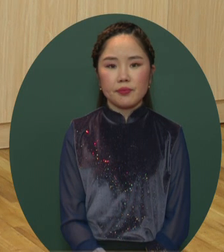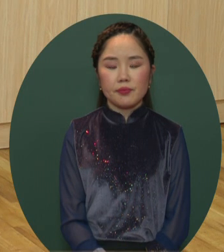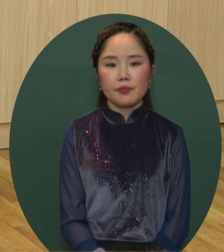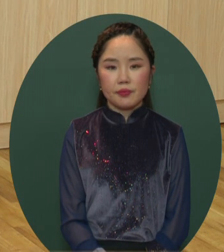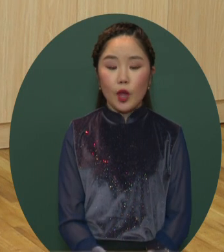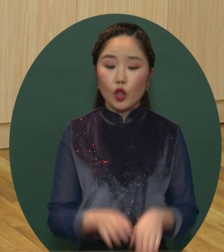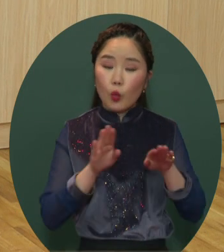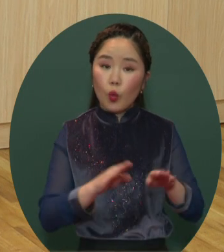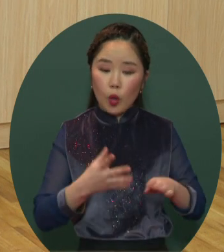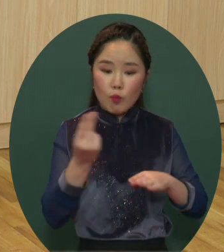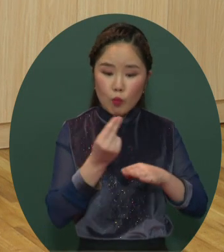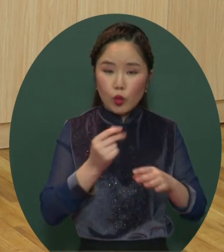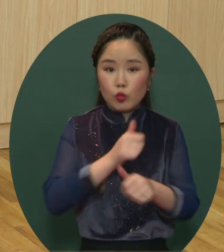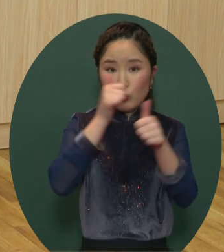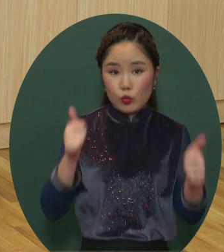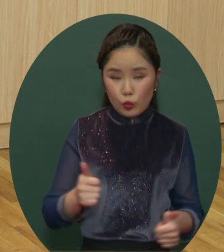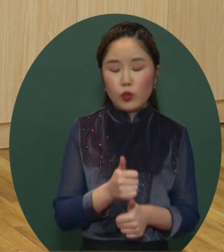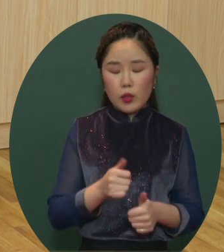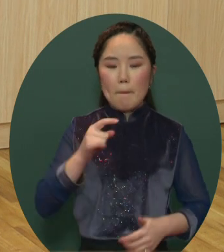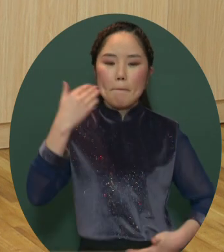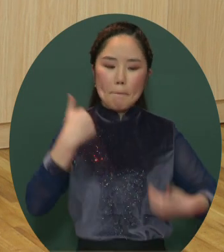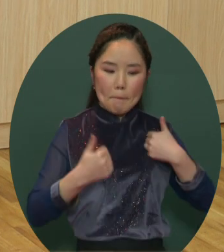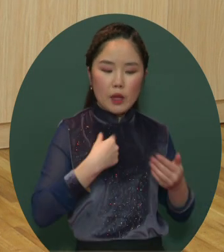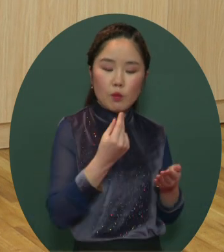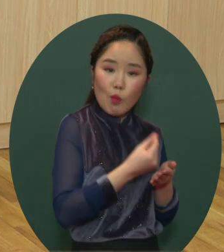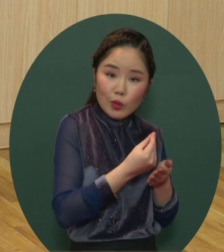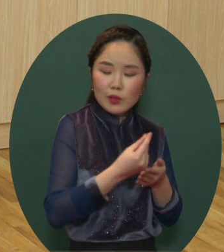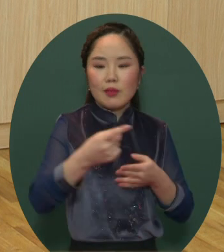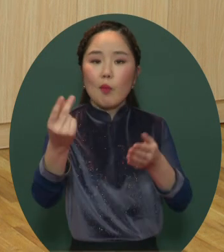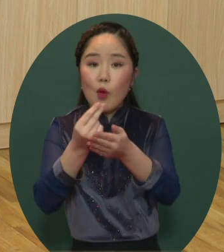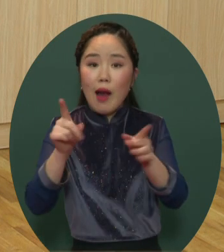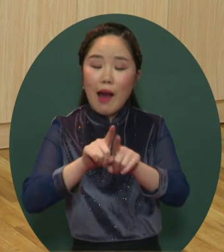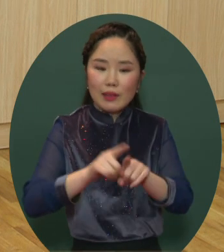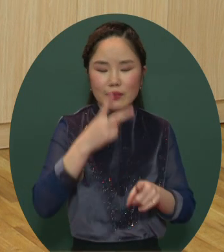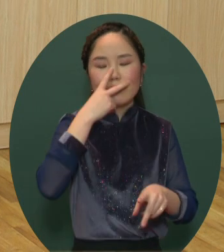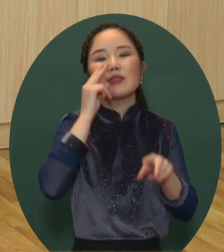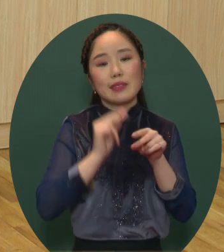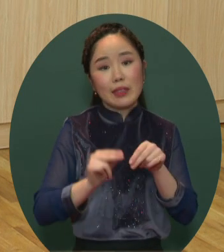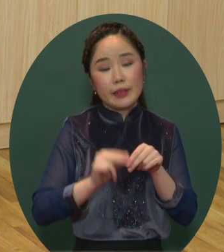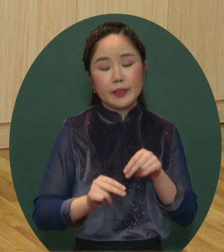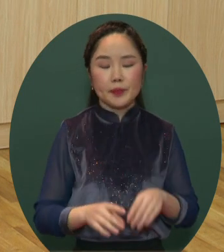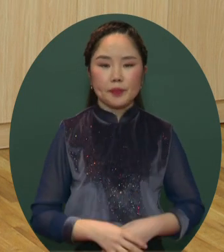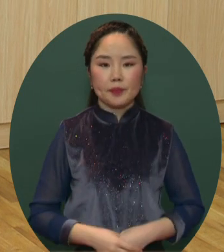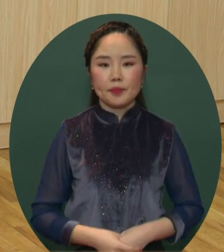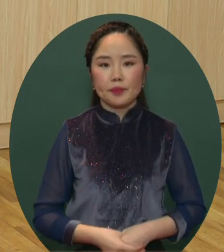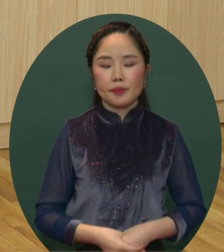За, хүүхдүүдээ бодоод туссан бол багшихаа бодсонтай тулгаж шалгаарай.